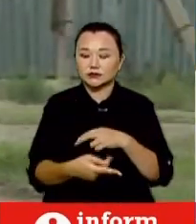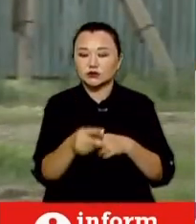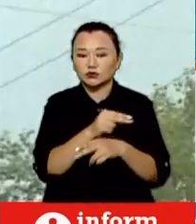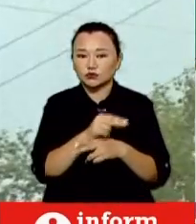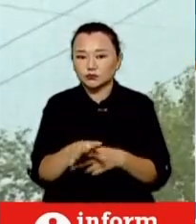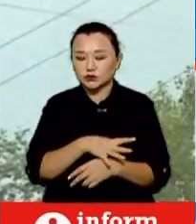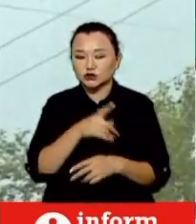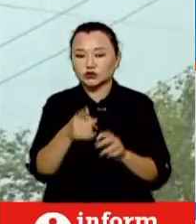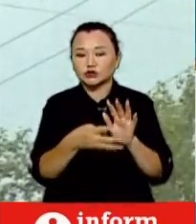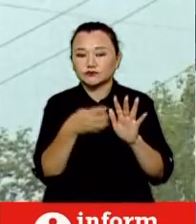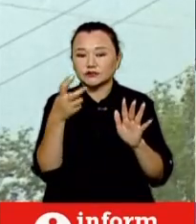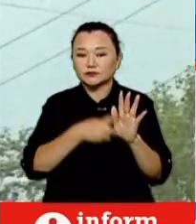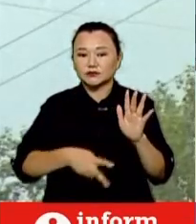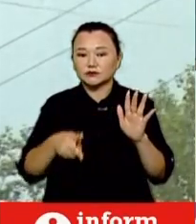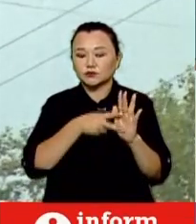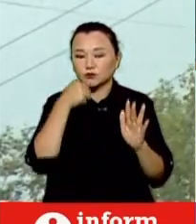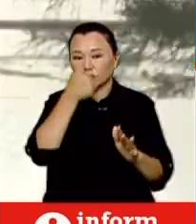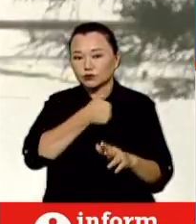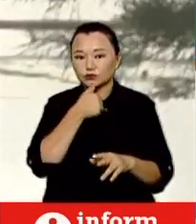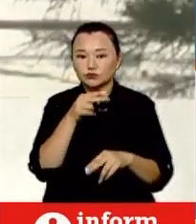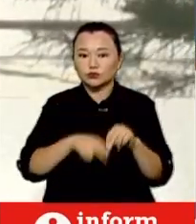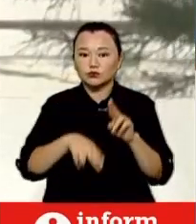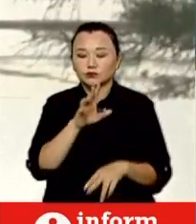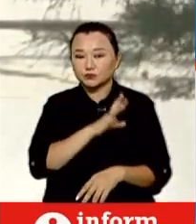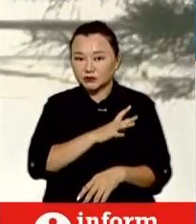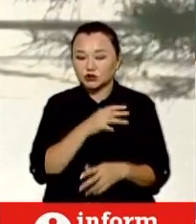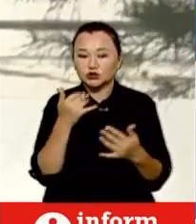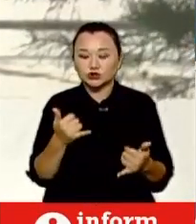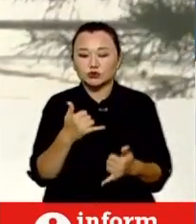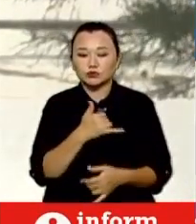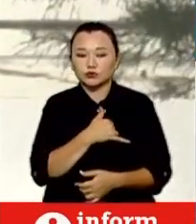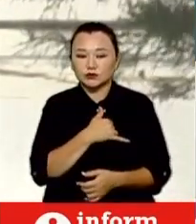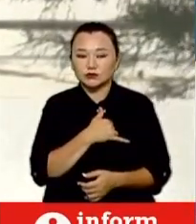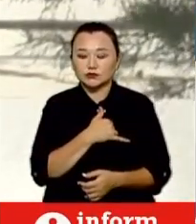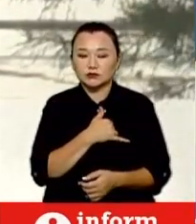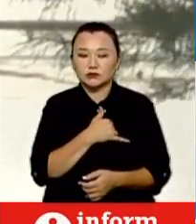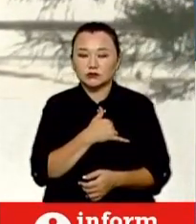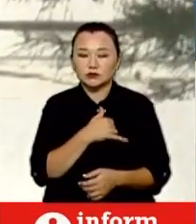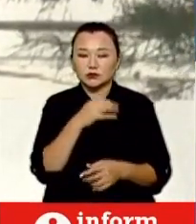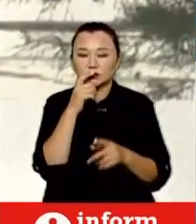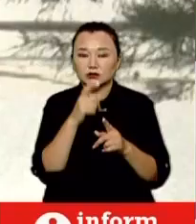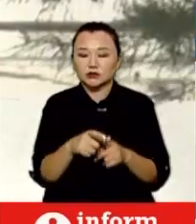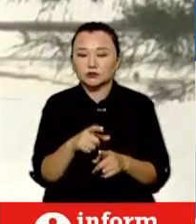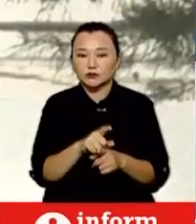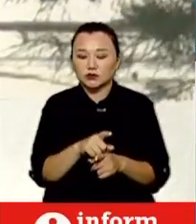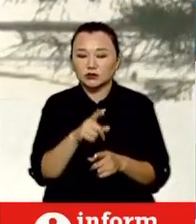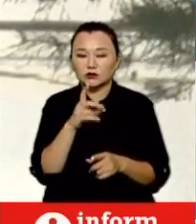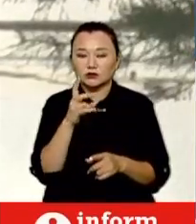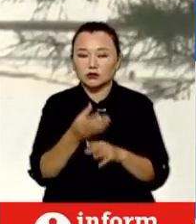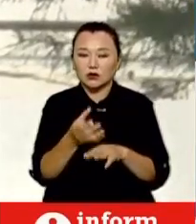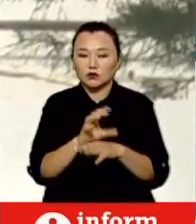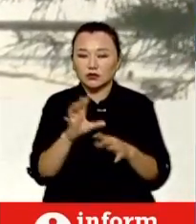еще в 1977 году. Сейчас вот у нас, скажем так, нагрузки